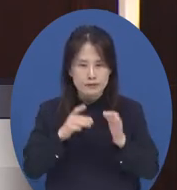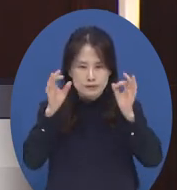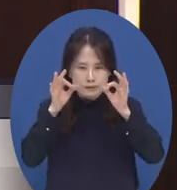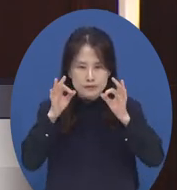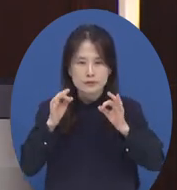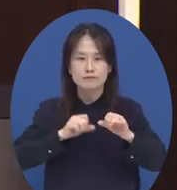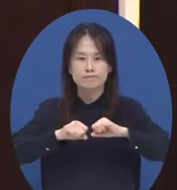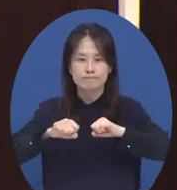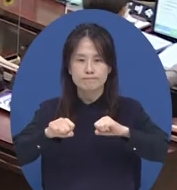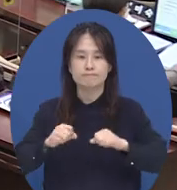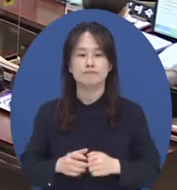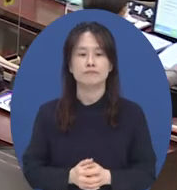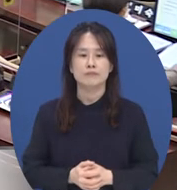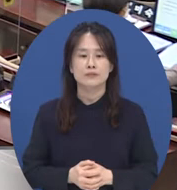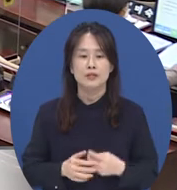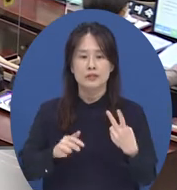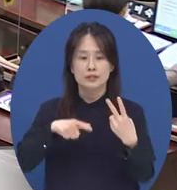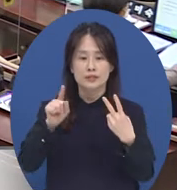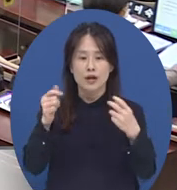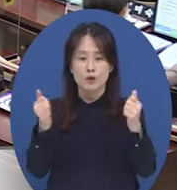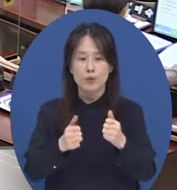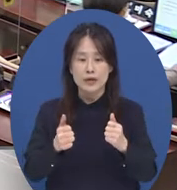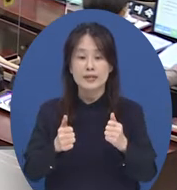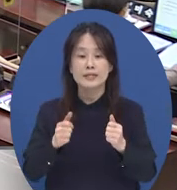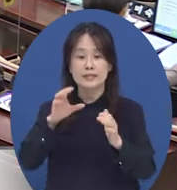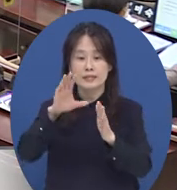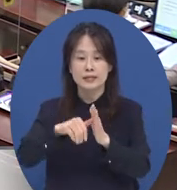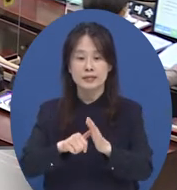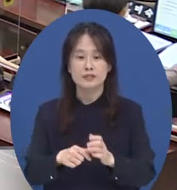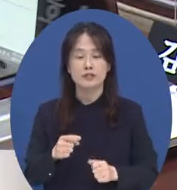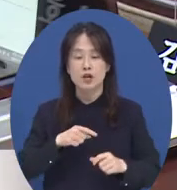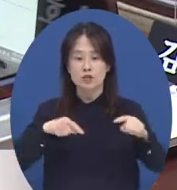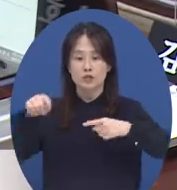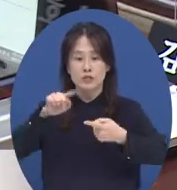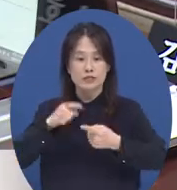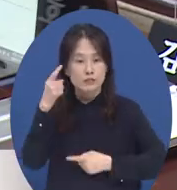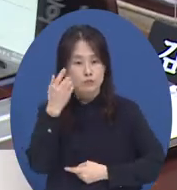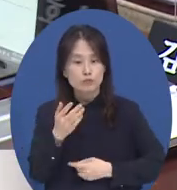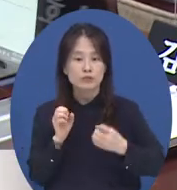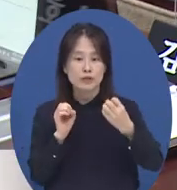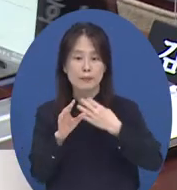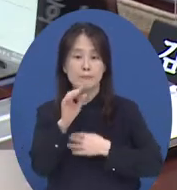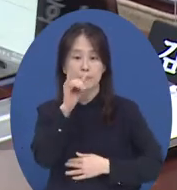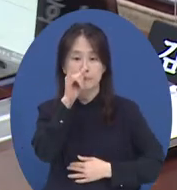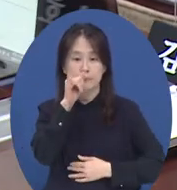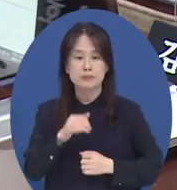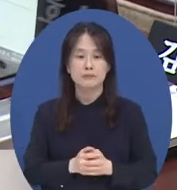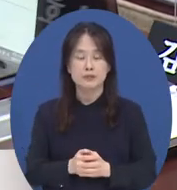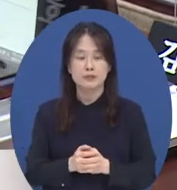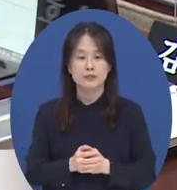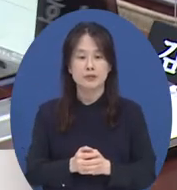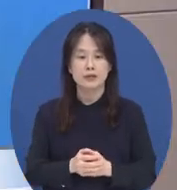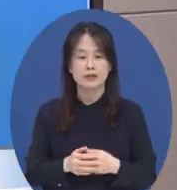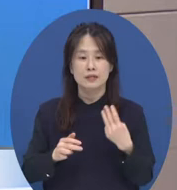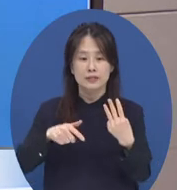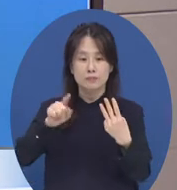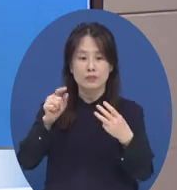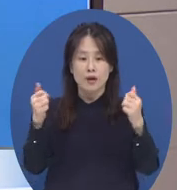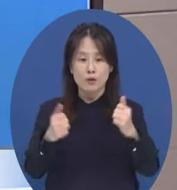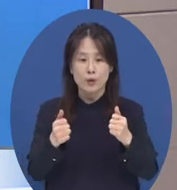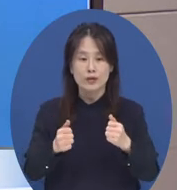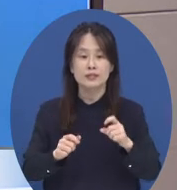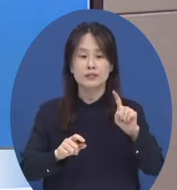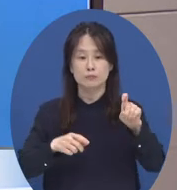발굴하고 시행하겠습니다. 2차 본회의가 열리는 3일엔 도정에 관한 일문일답이 이뤄집니다. 도정 질의인 3차